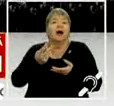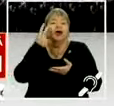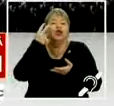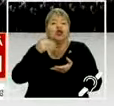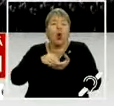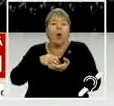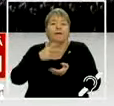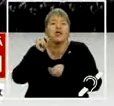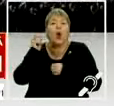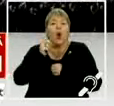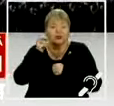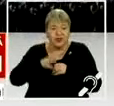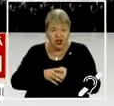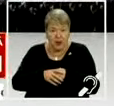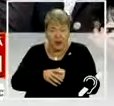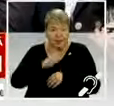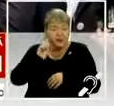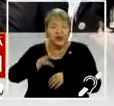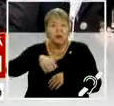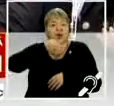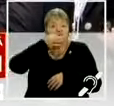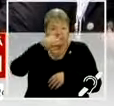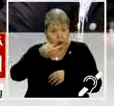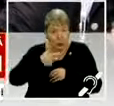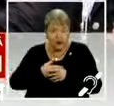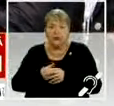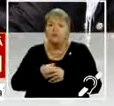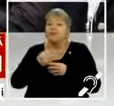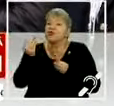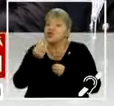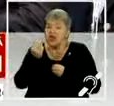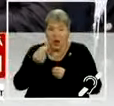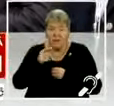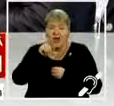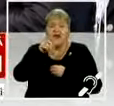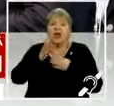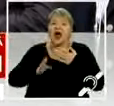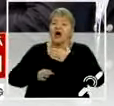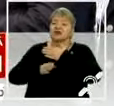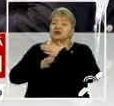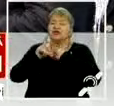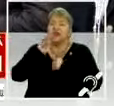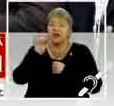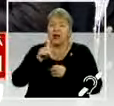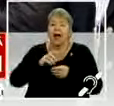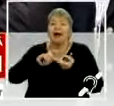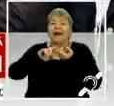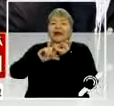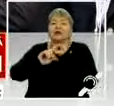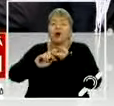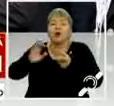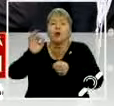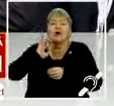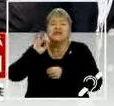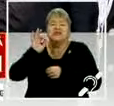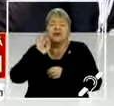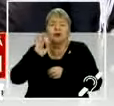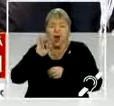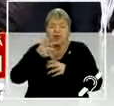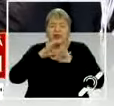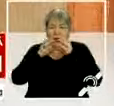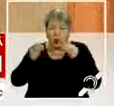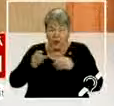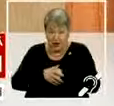2018 și trebuie să spunem faptul că acesta a susținut-o în domeniul securității. Comisia din cadrul UBB